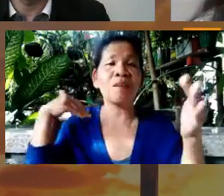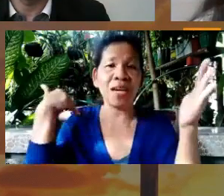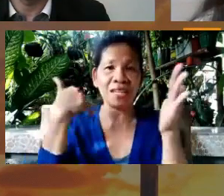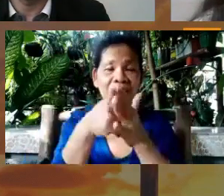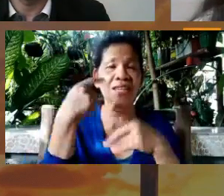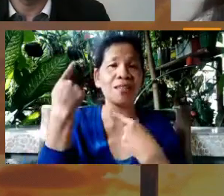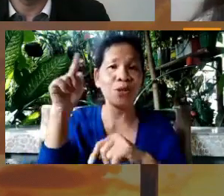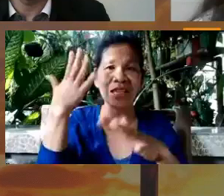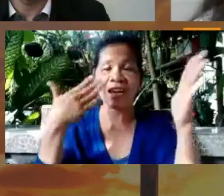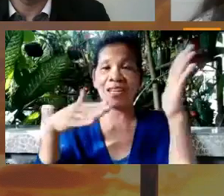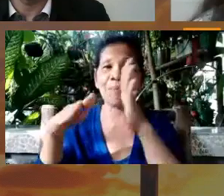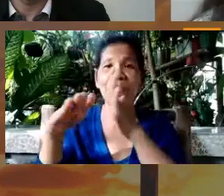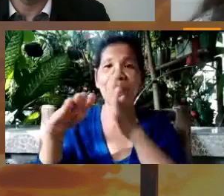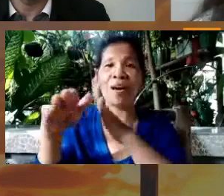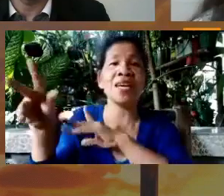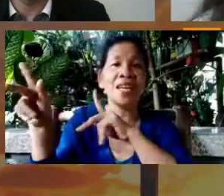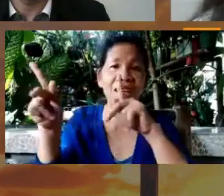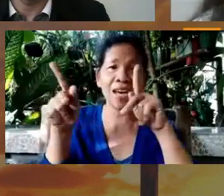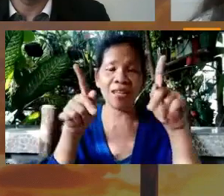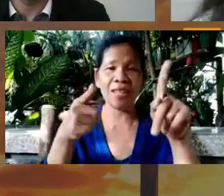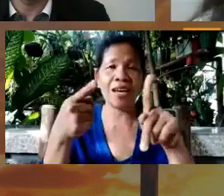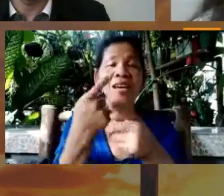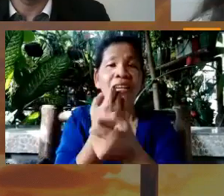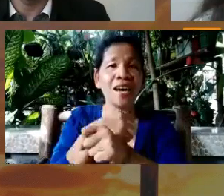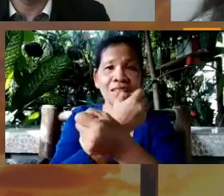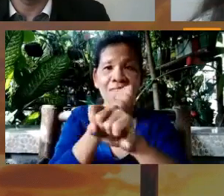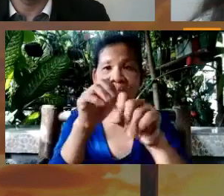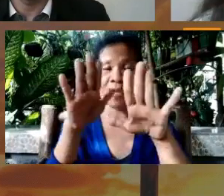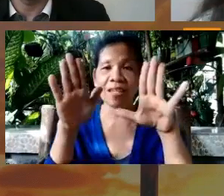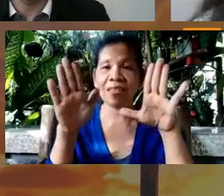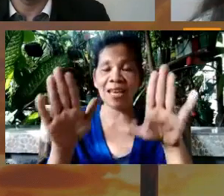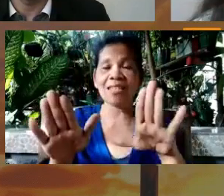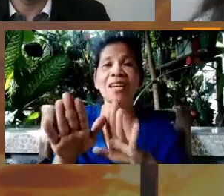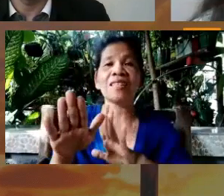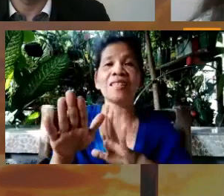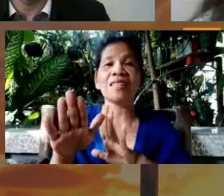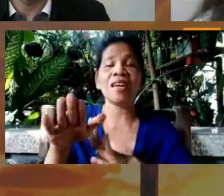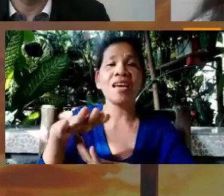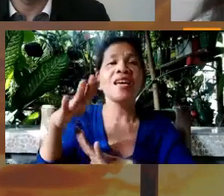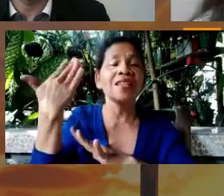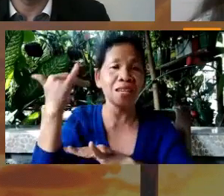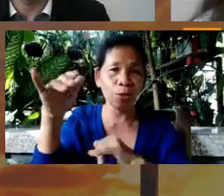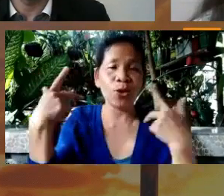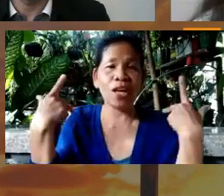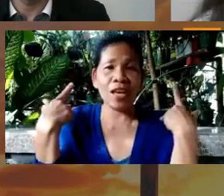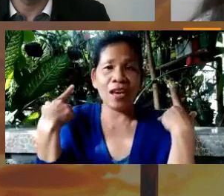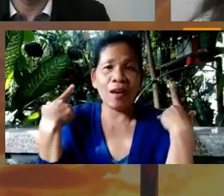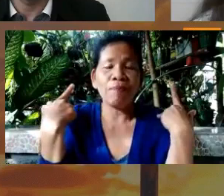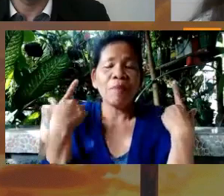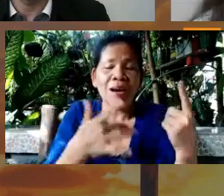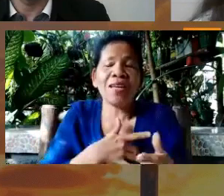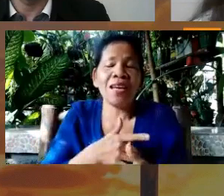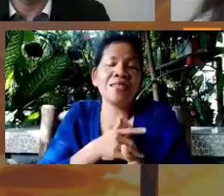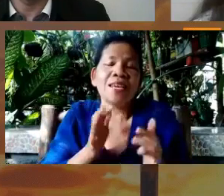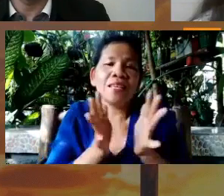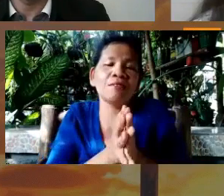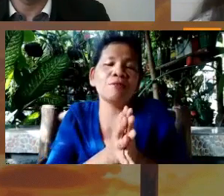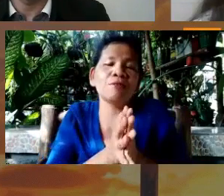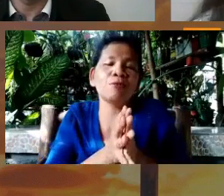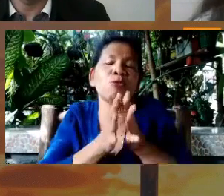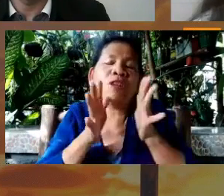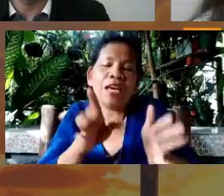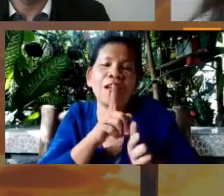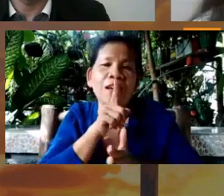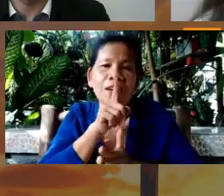ito hanggang makarating sila doon sa langit na bayan na inihahanda ng ating tagapagligtas, at sila doon ay makaranas ng